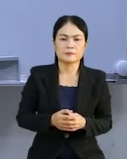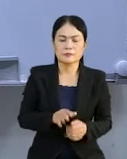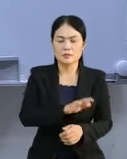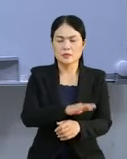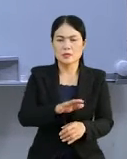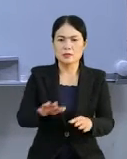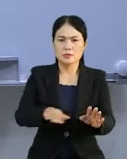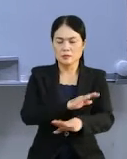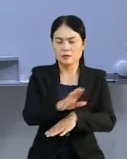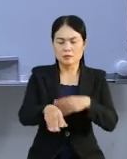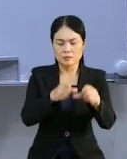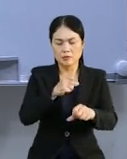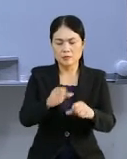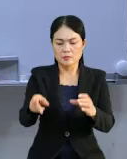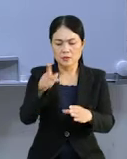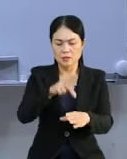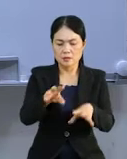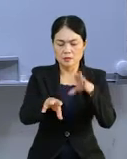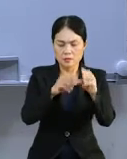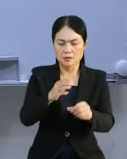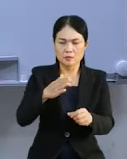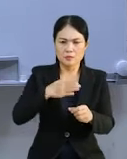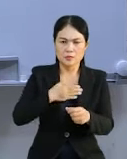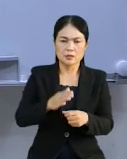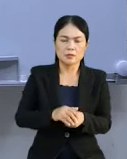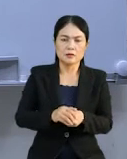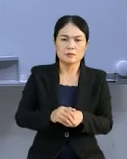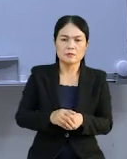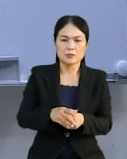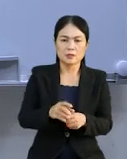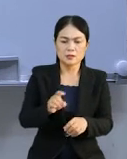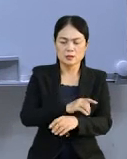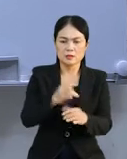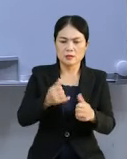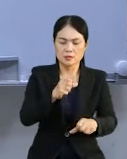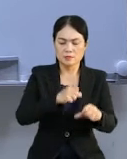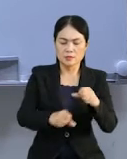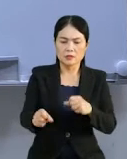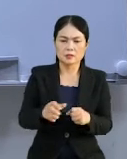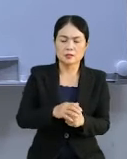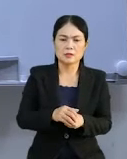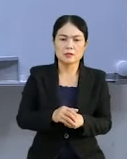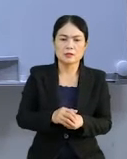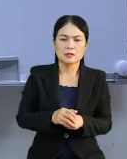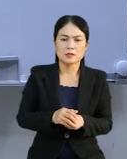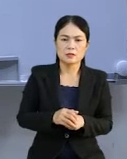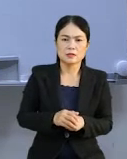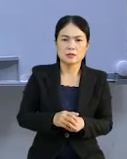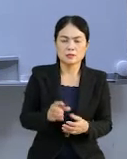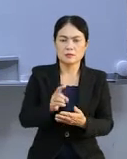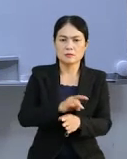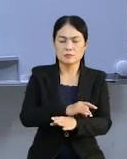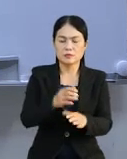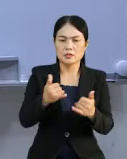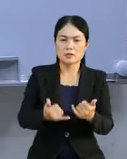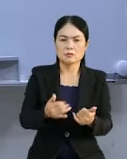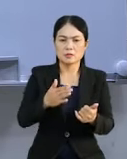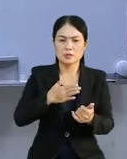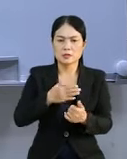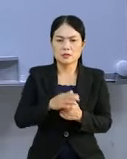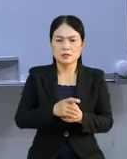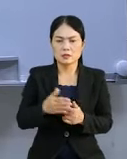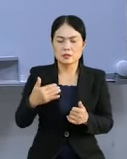xong con từng ngọc nếp bần to cho rúm sắc xa chỉ mùi nhạc rú nơi bề ní chỉ bần to tại tiền xong ra bề ní nhạc